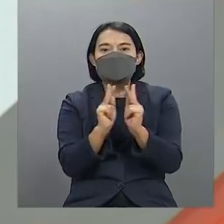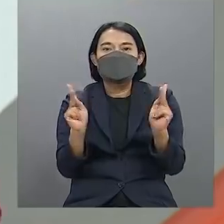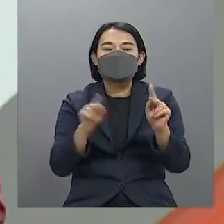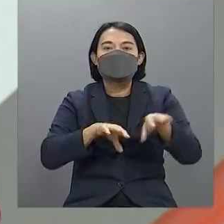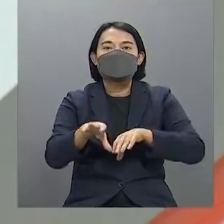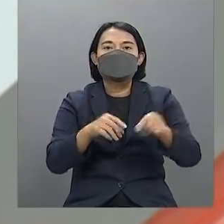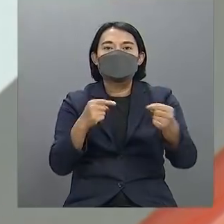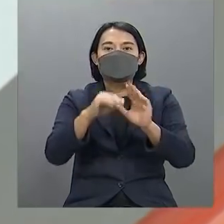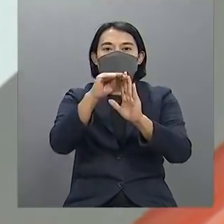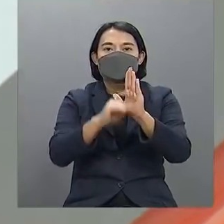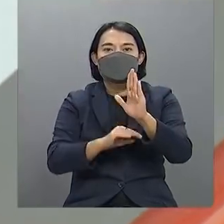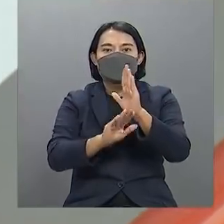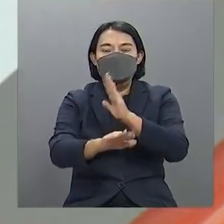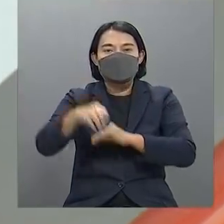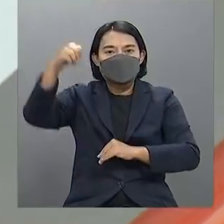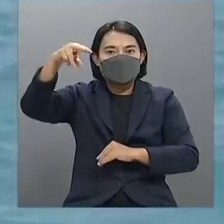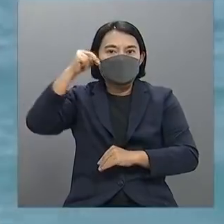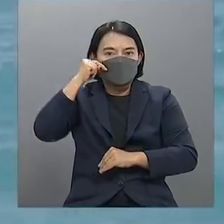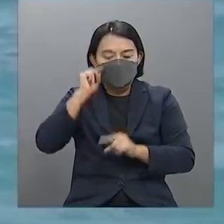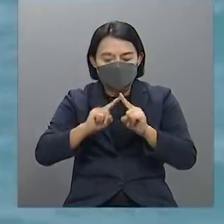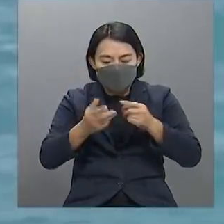งานที่จะหารือกันในวันนี้ค่ะ